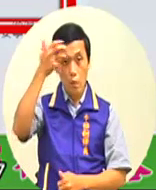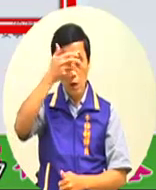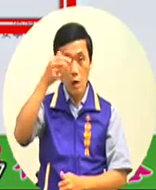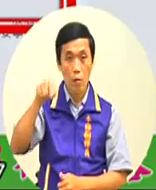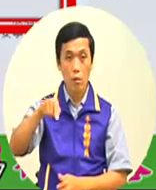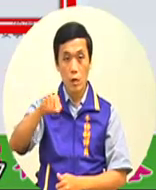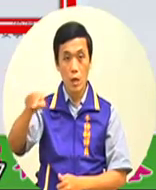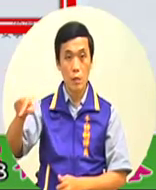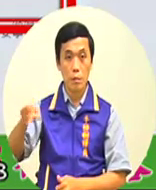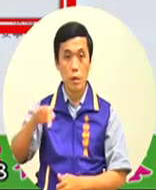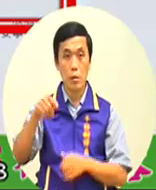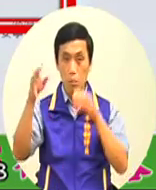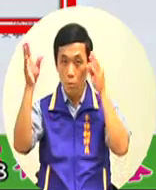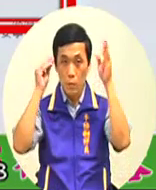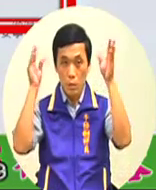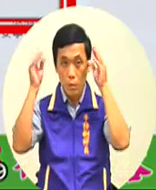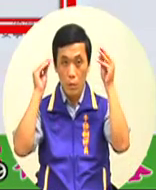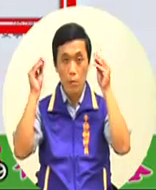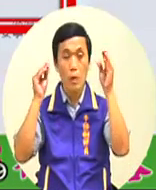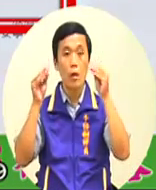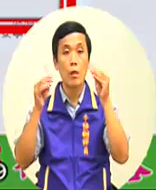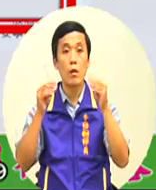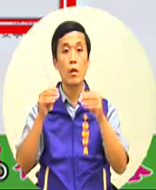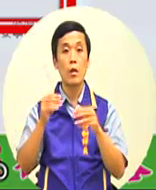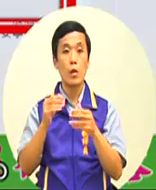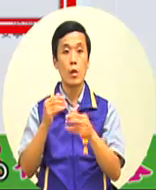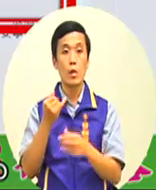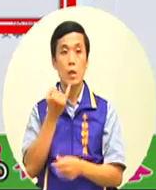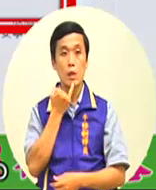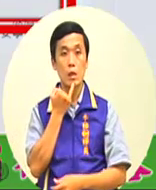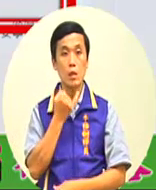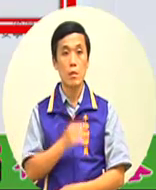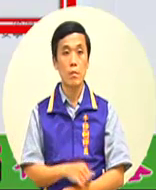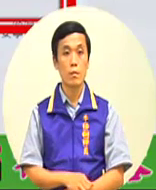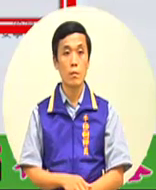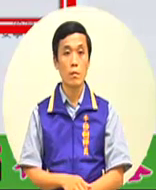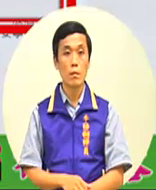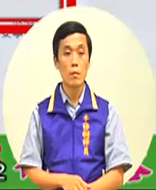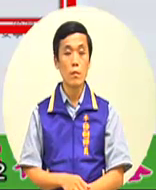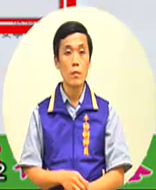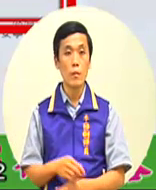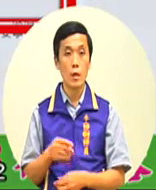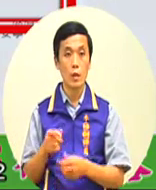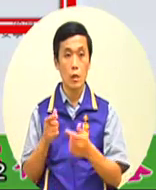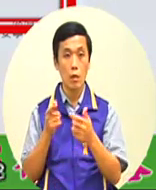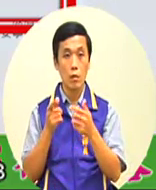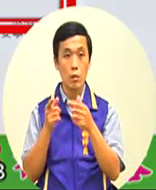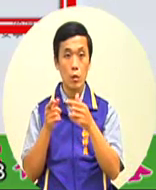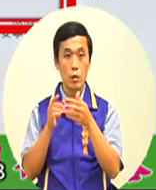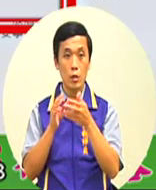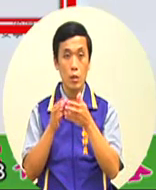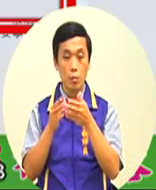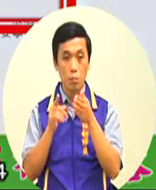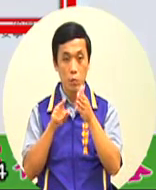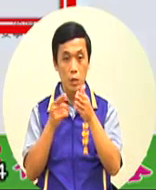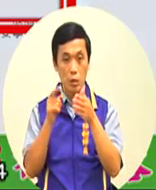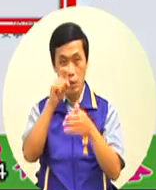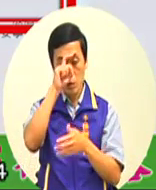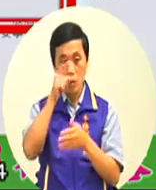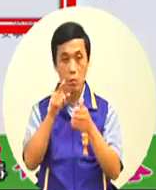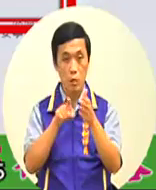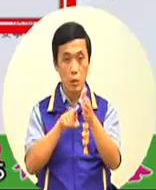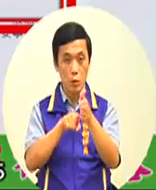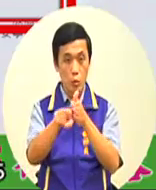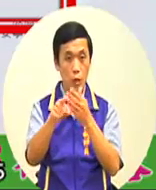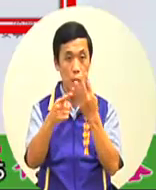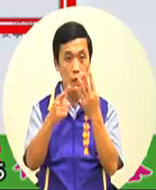知识，还有一些尝试，等来透过我们的相关的比较专业人才来